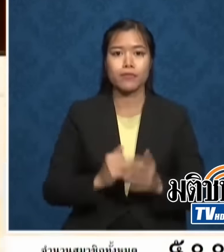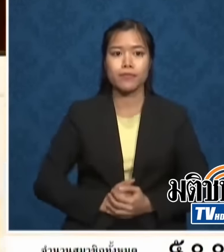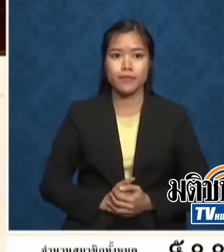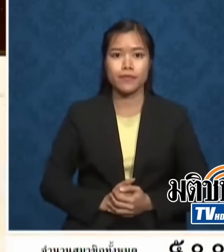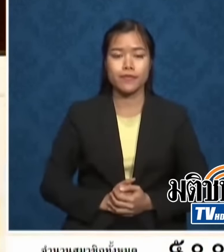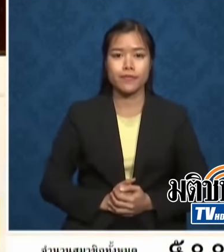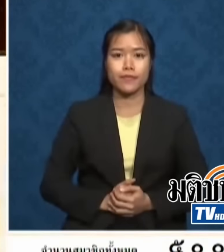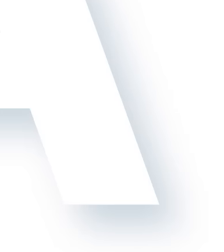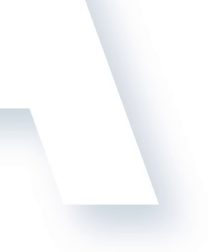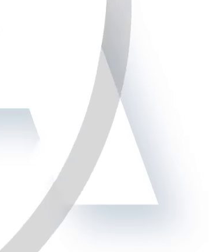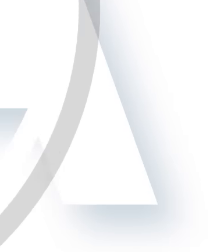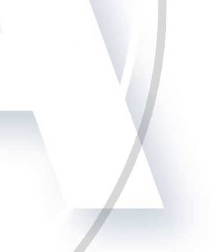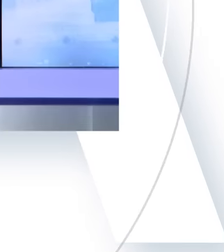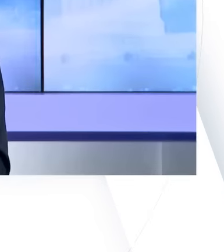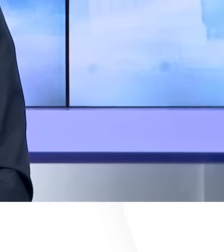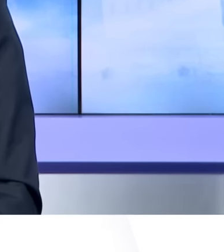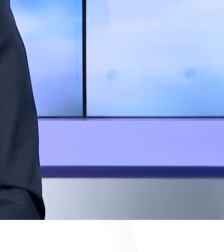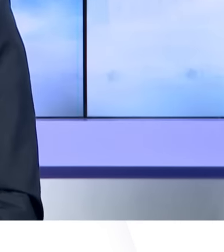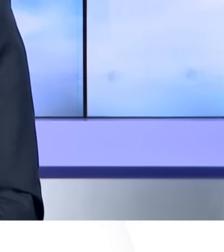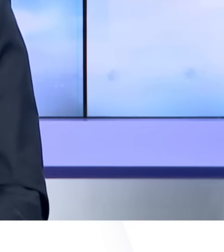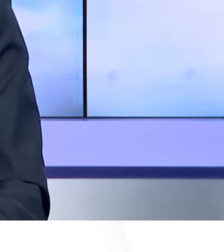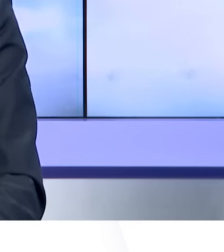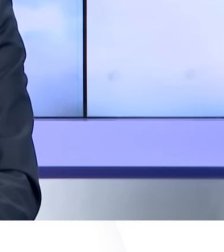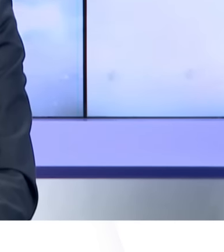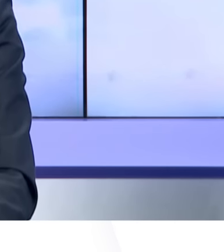ขอบคุณครับ ดูคลิปจบแล้วนะ